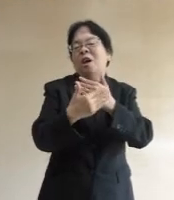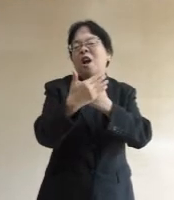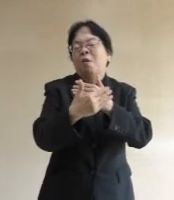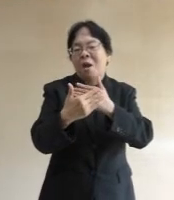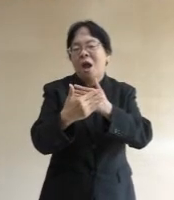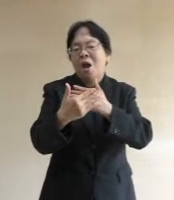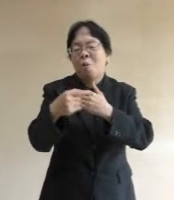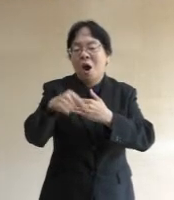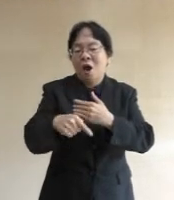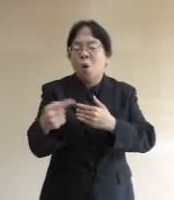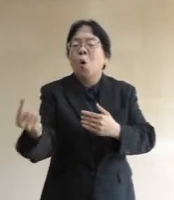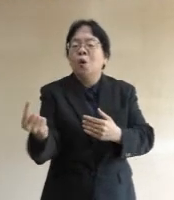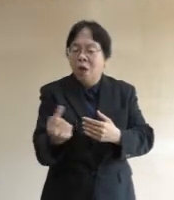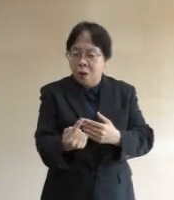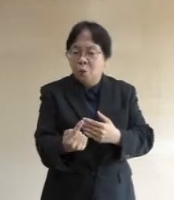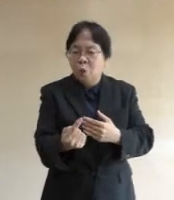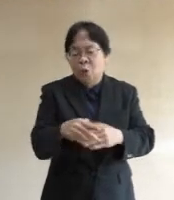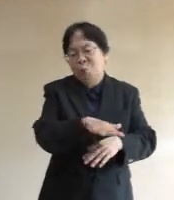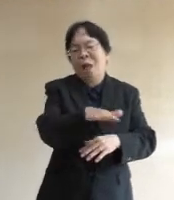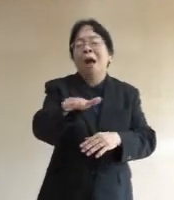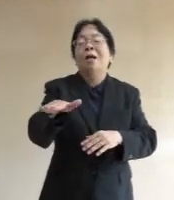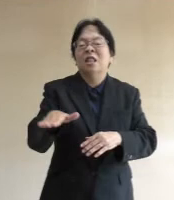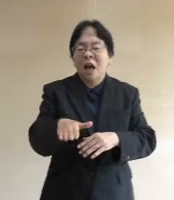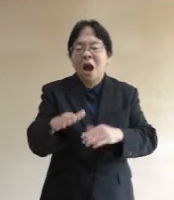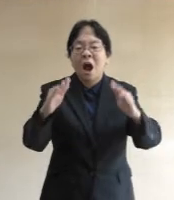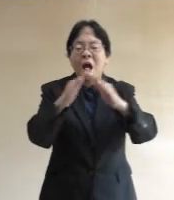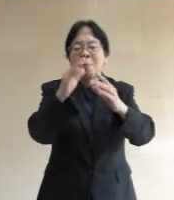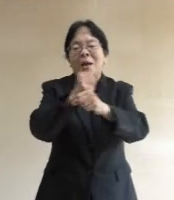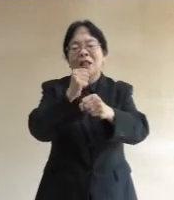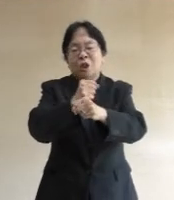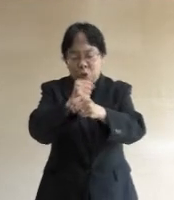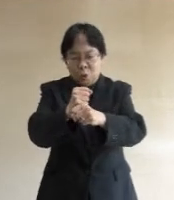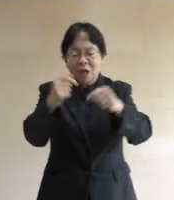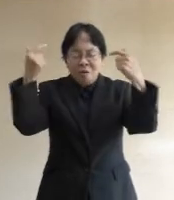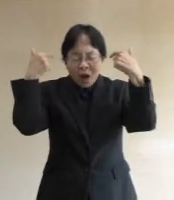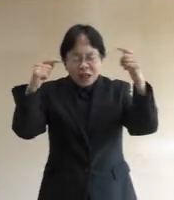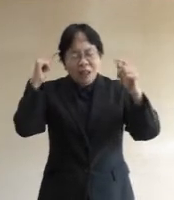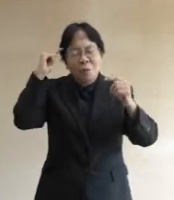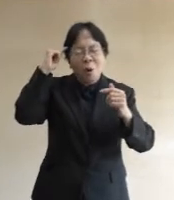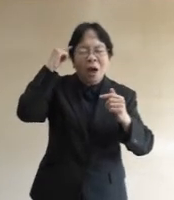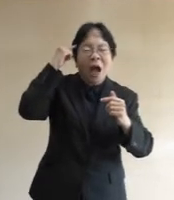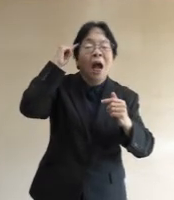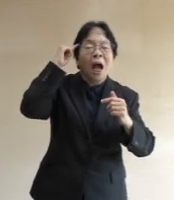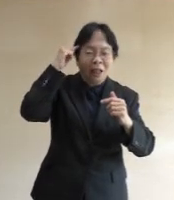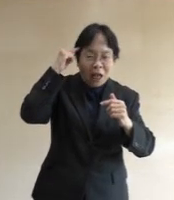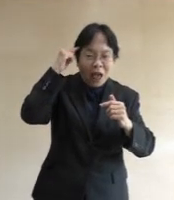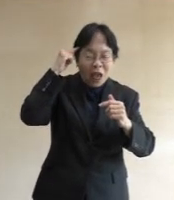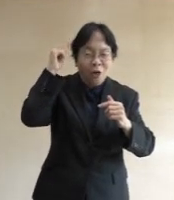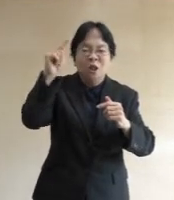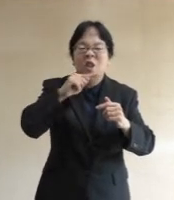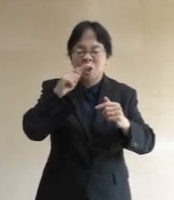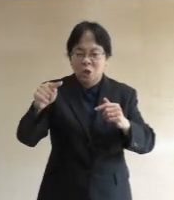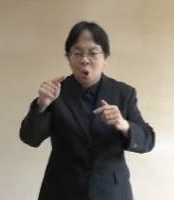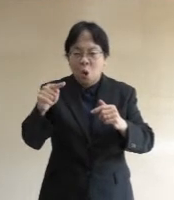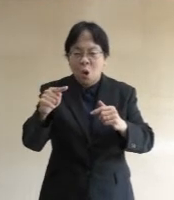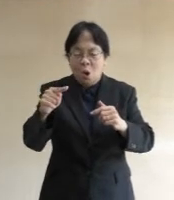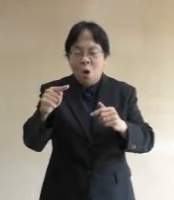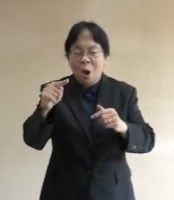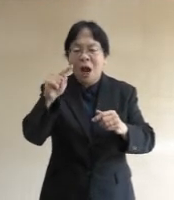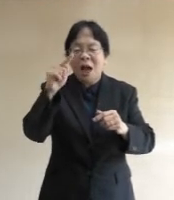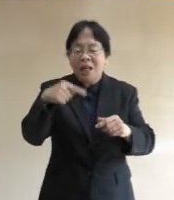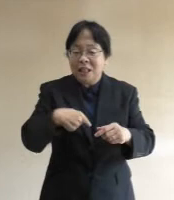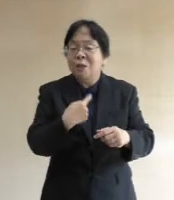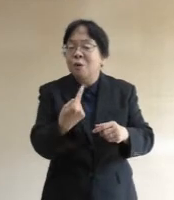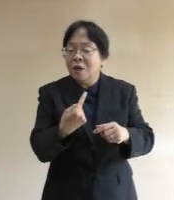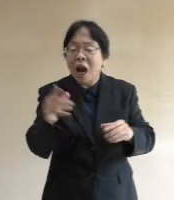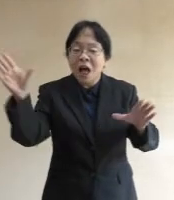っていう部分はここに来てくださってる皆さんだったり、こう街づくりについて常に考えている方は自分から情